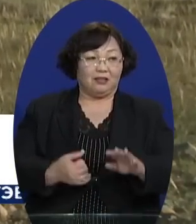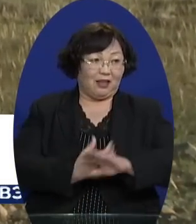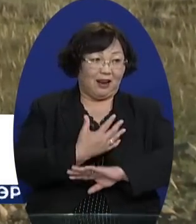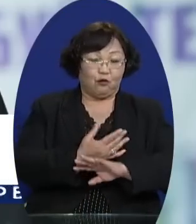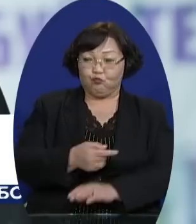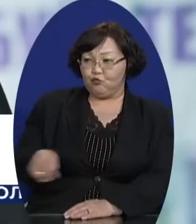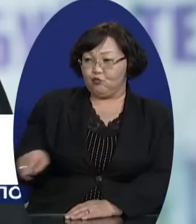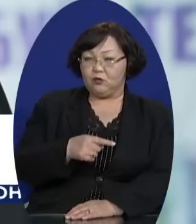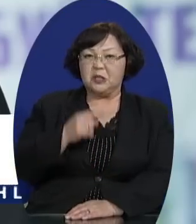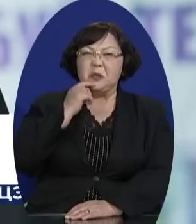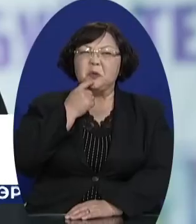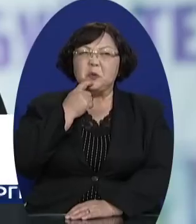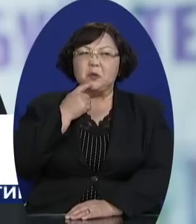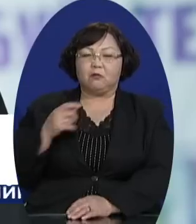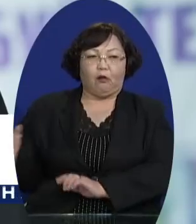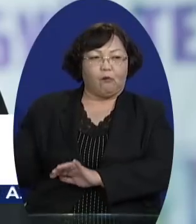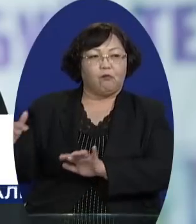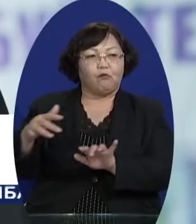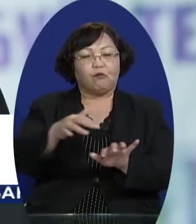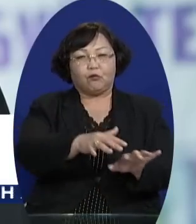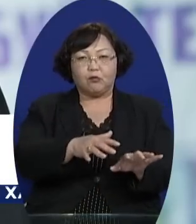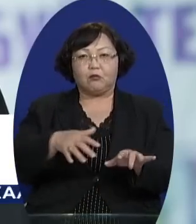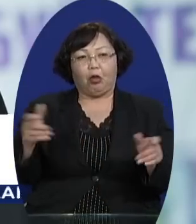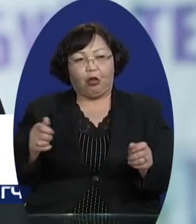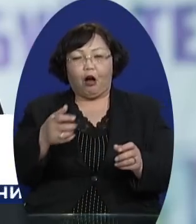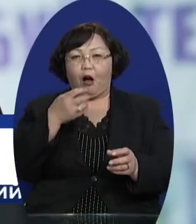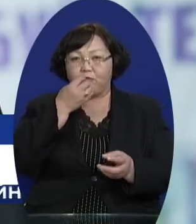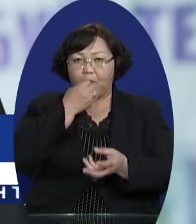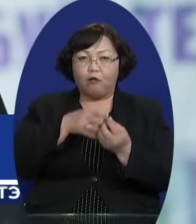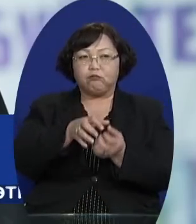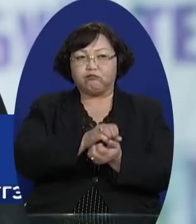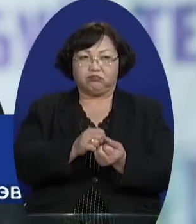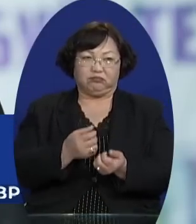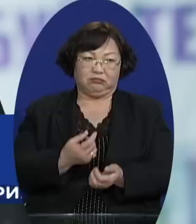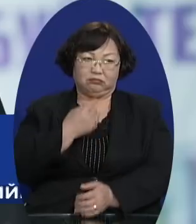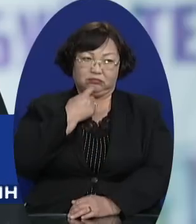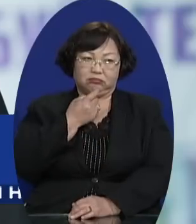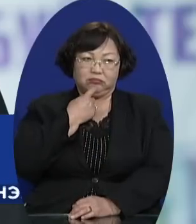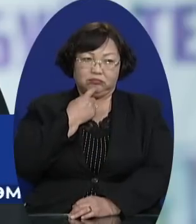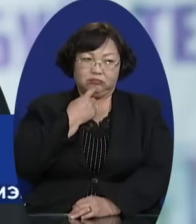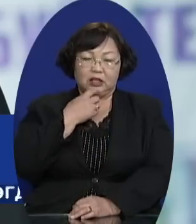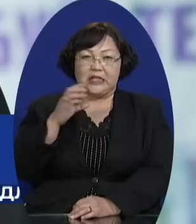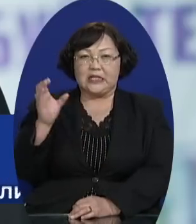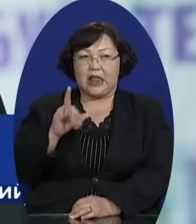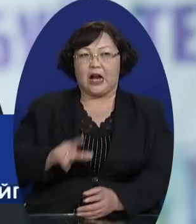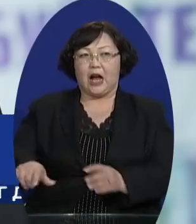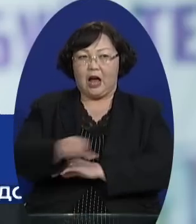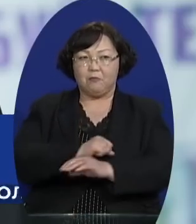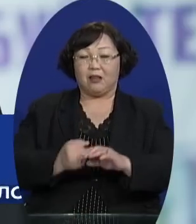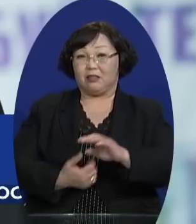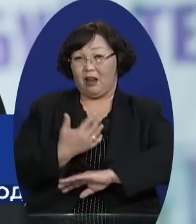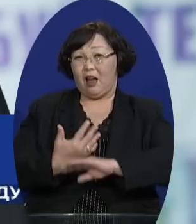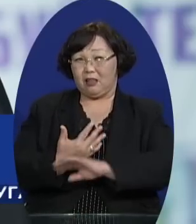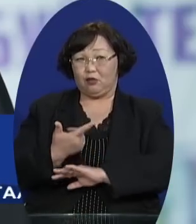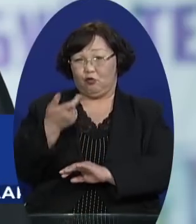болжээ. Аймгийн одоо ер нь чинь тарайлангийн бүс нутаг болгоо зарлчихсан. Гэтэл мал тарайлаар үнэхээр хэцүү. Одоо би өөрийгөө